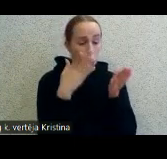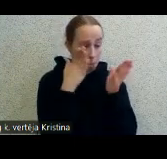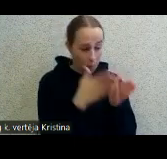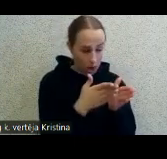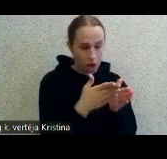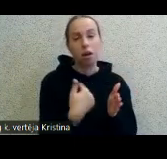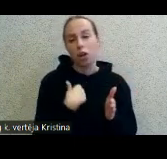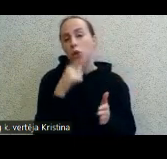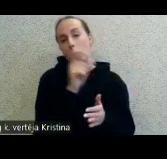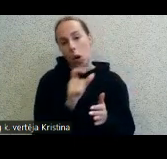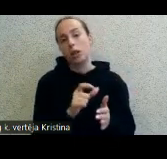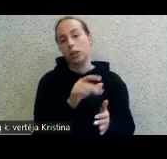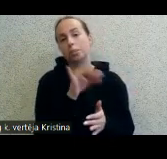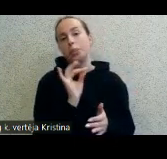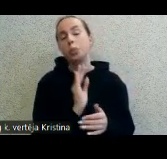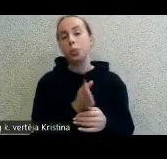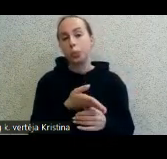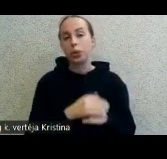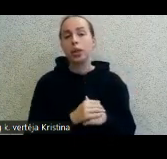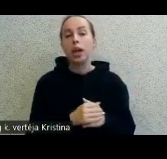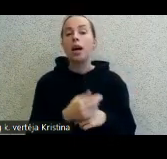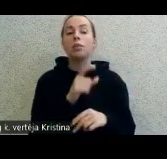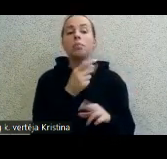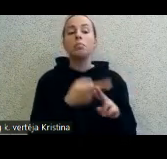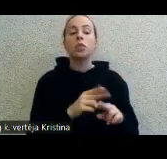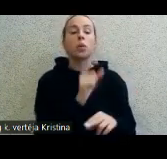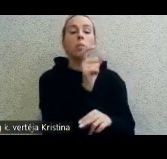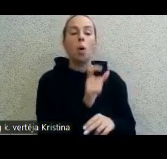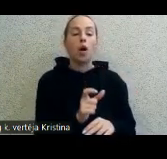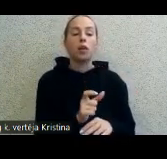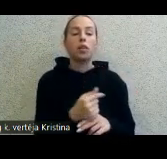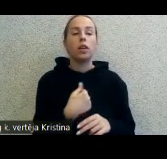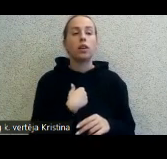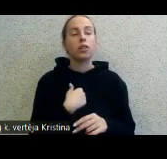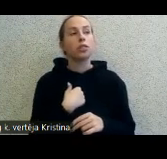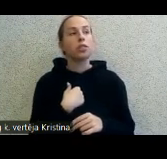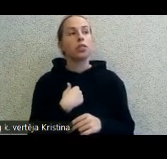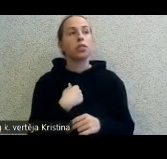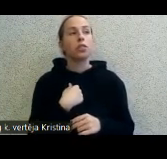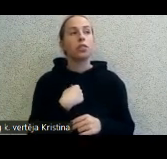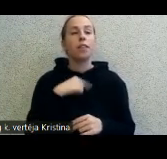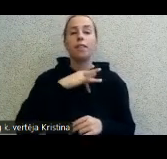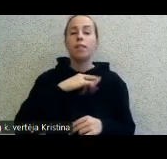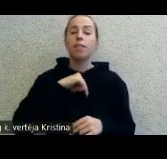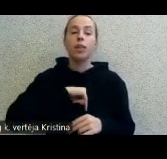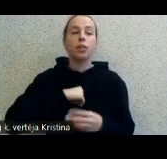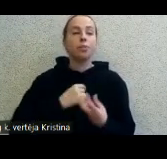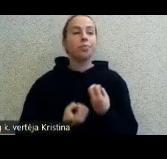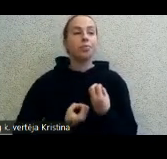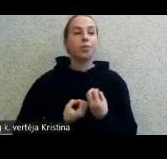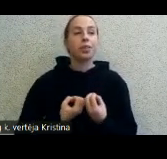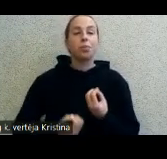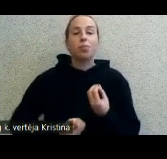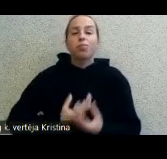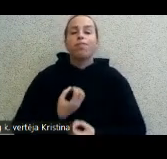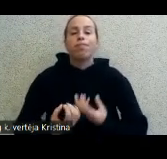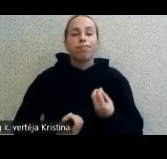poeziją. Nes iš tikrųjų poezija mane jaudina labiau negu romanai žavi mane